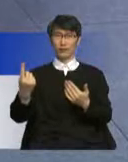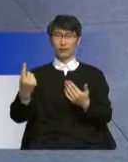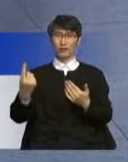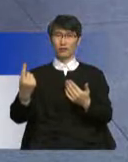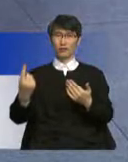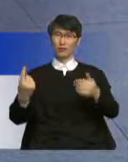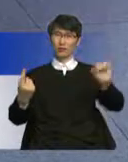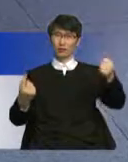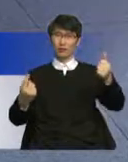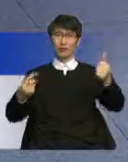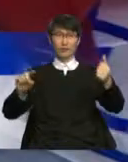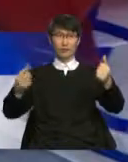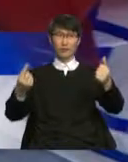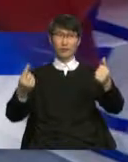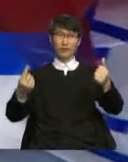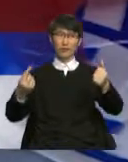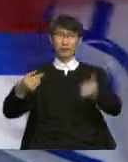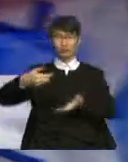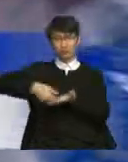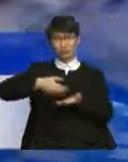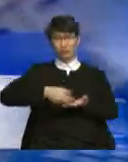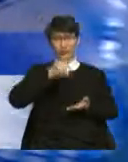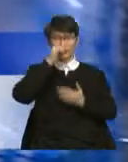하는 게 많아 하고 싶은데